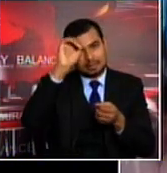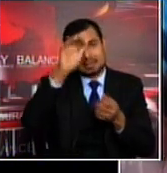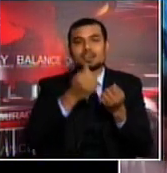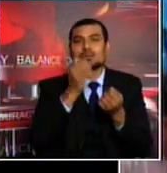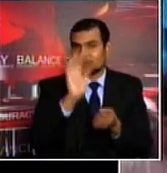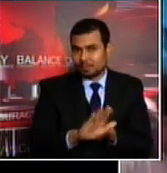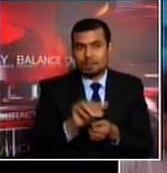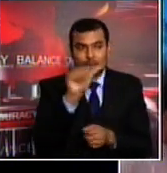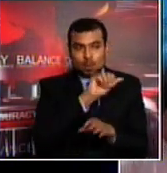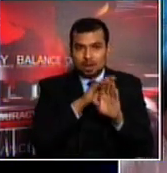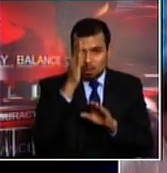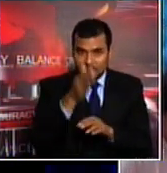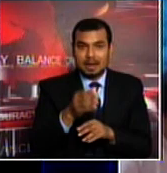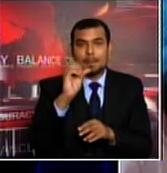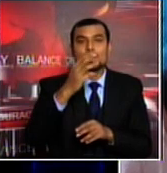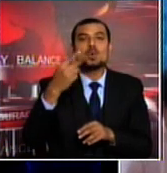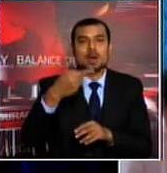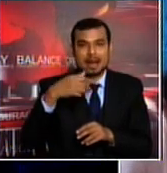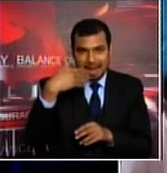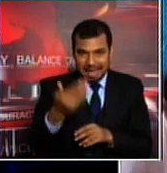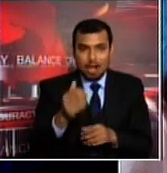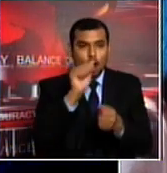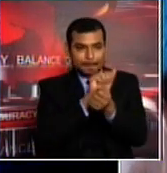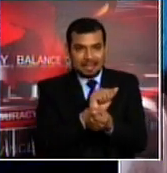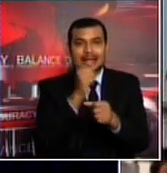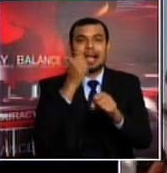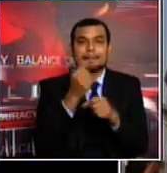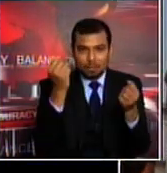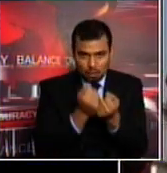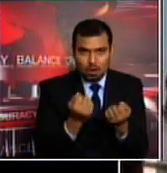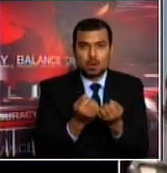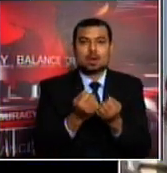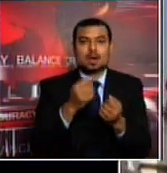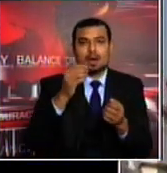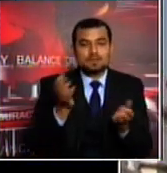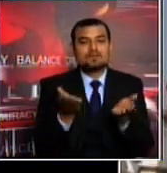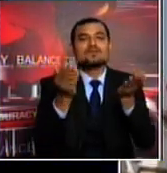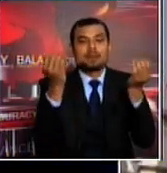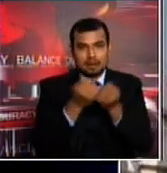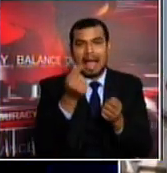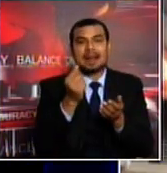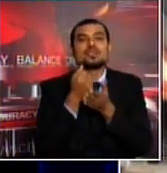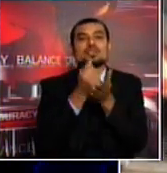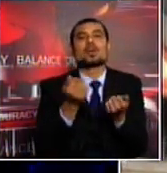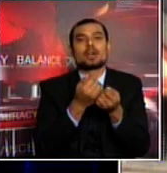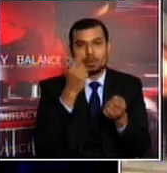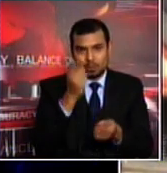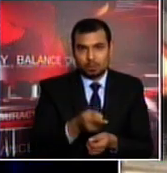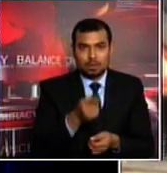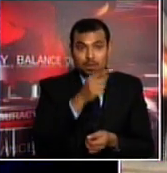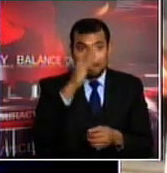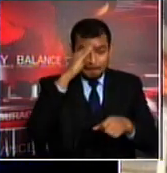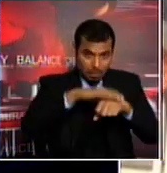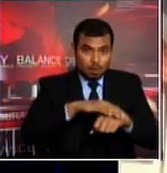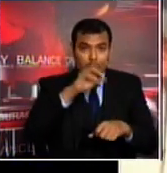प्रहरीका अनुसार उनीहरूले पुनलाई आपराधिक कार्य गर्न प्रोत्साहन गर्न आर्थिक सहयोग गर्ने गरेका थिए। पक्राउ परेका